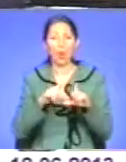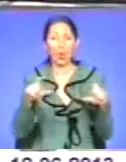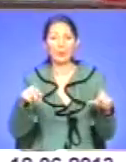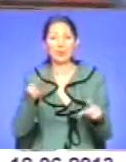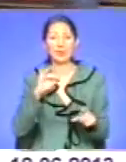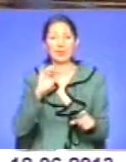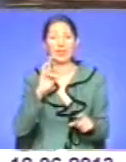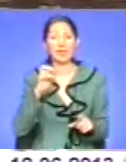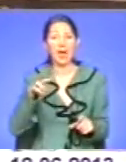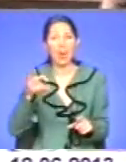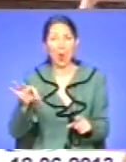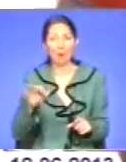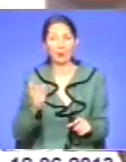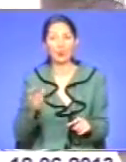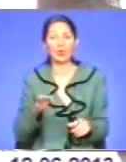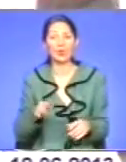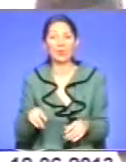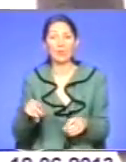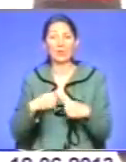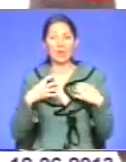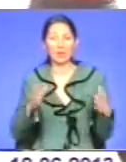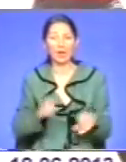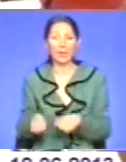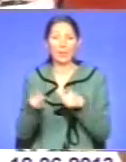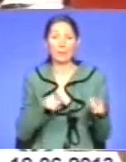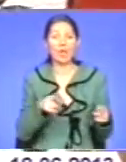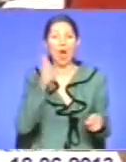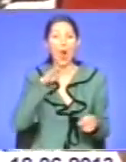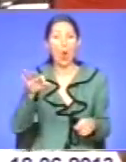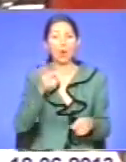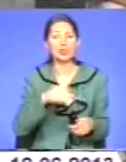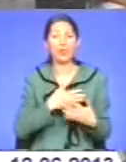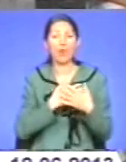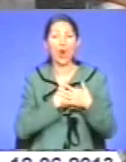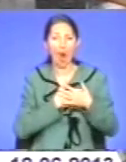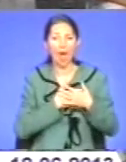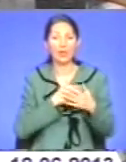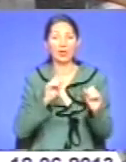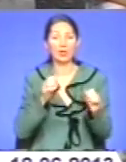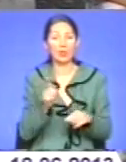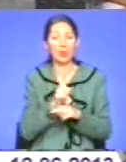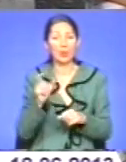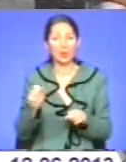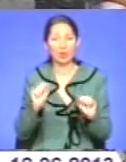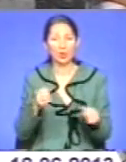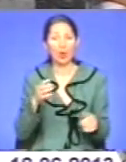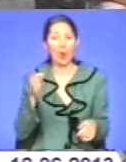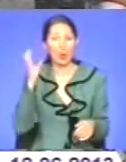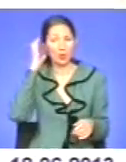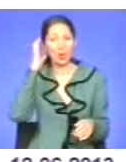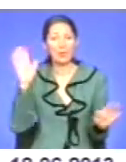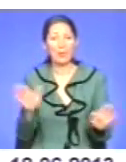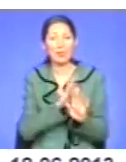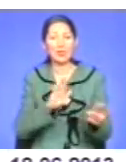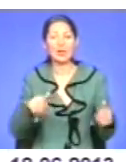Згодом святкування перейде до острівця Кохання, де тернополяни зможуть послухати акустичні пісні під гітару. День молоді буде